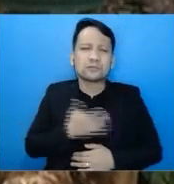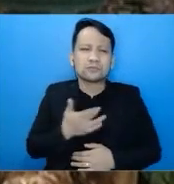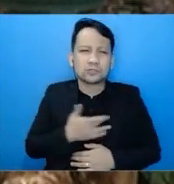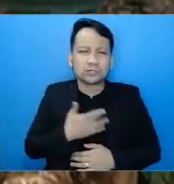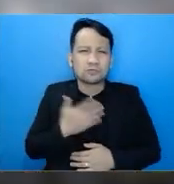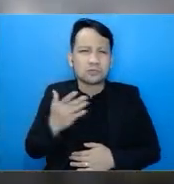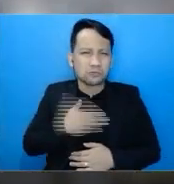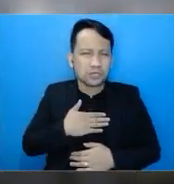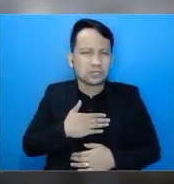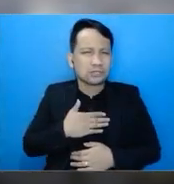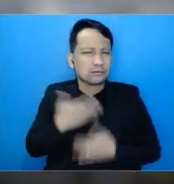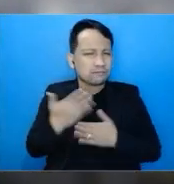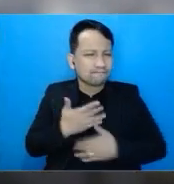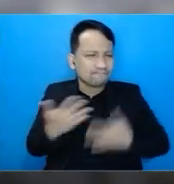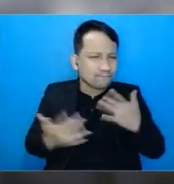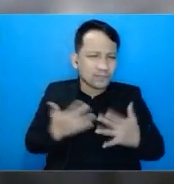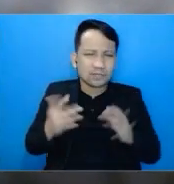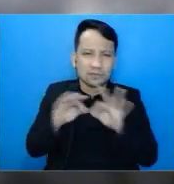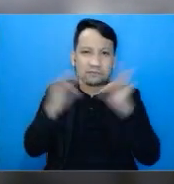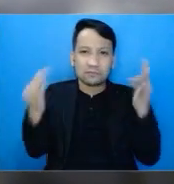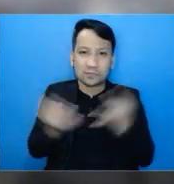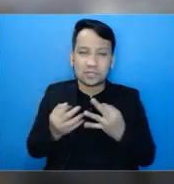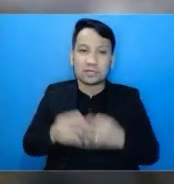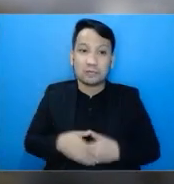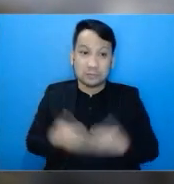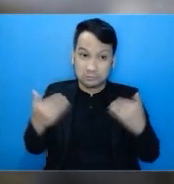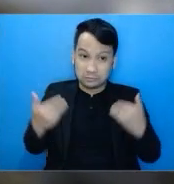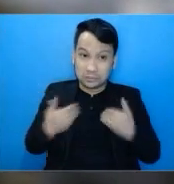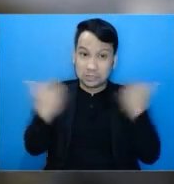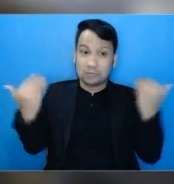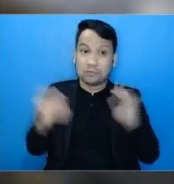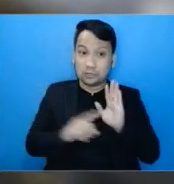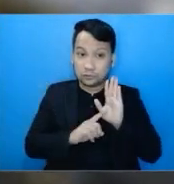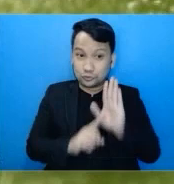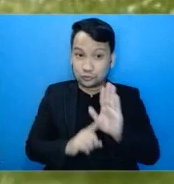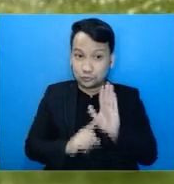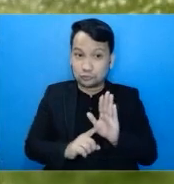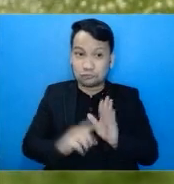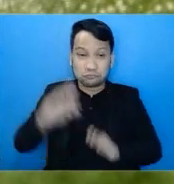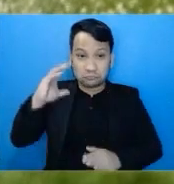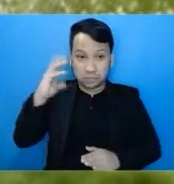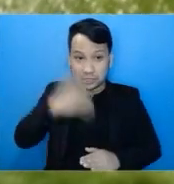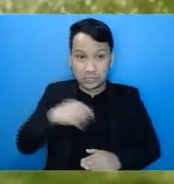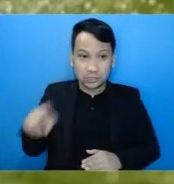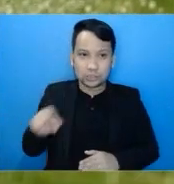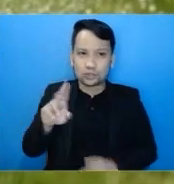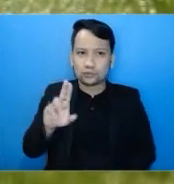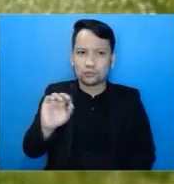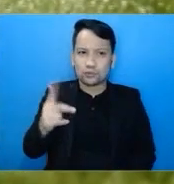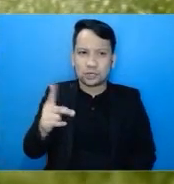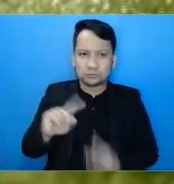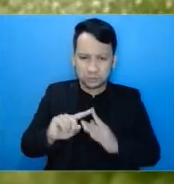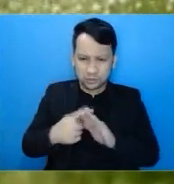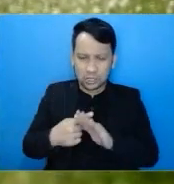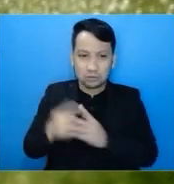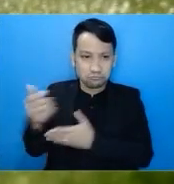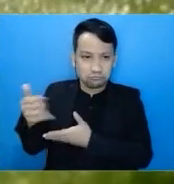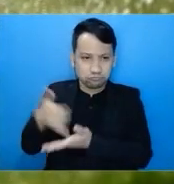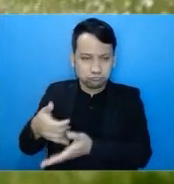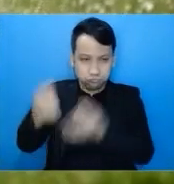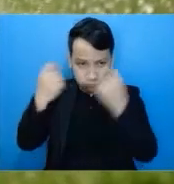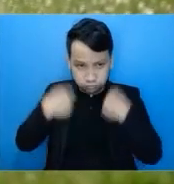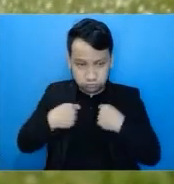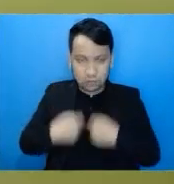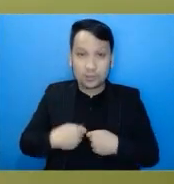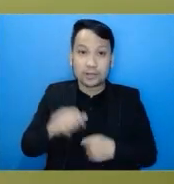pamilya. Bata pa lang ay nagpakita na raw ng galing sa golf si Yuka at nagsimulang maghakot ng mga medalya noong 10 years